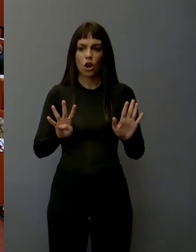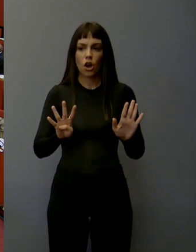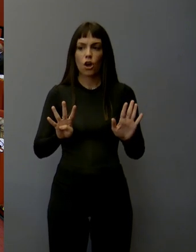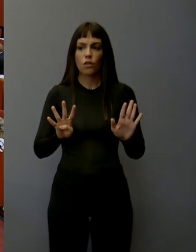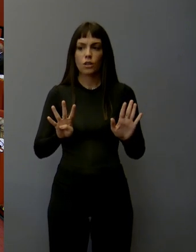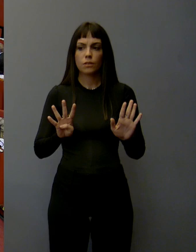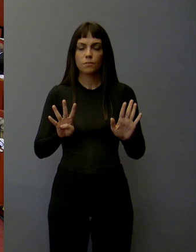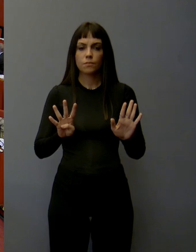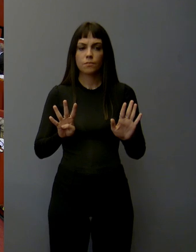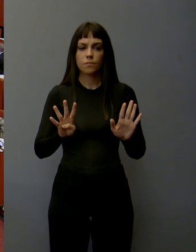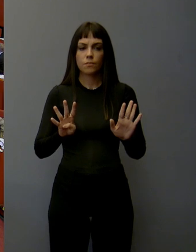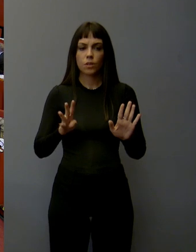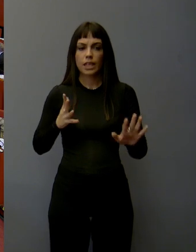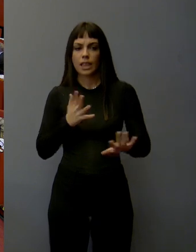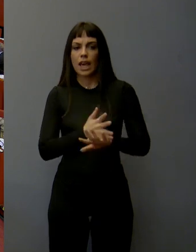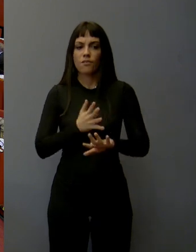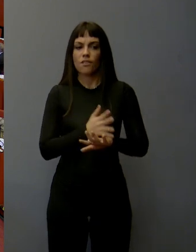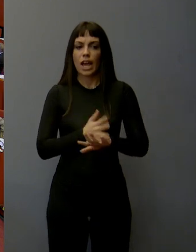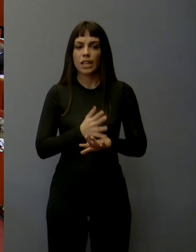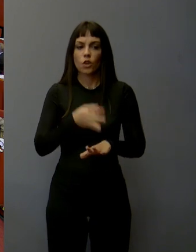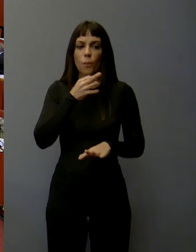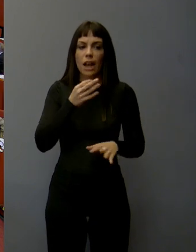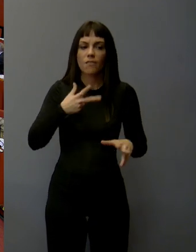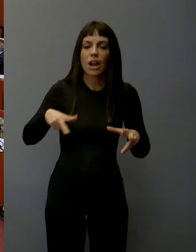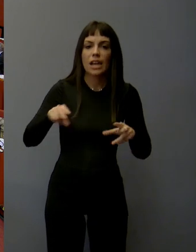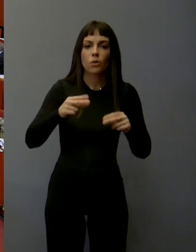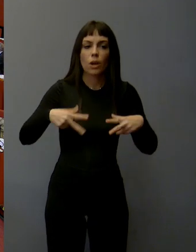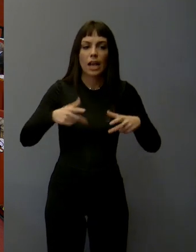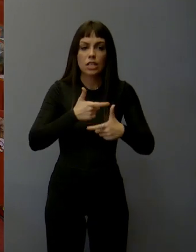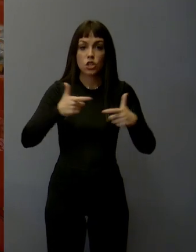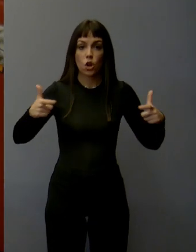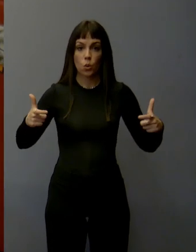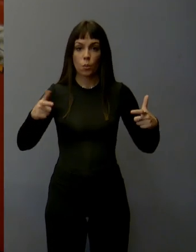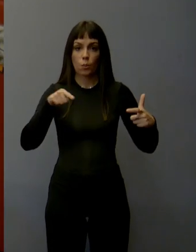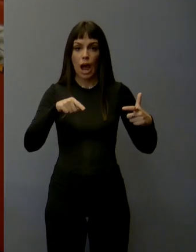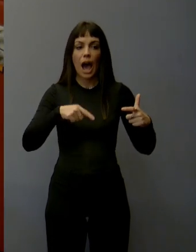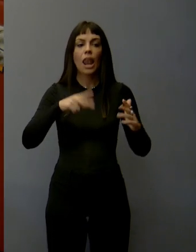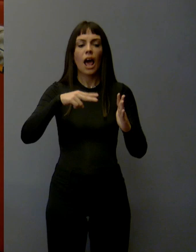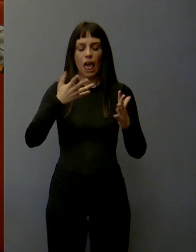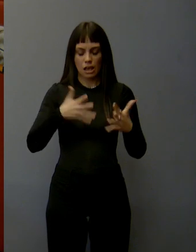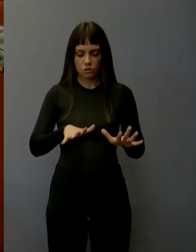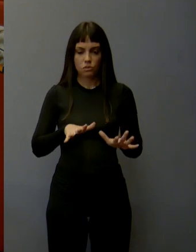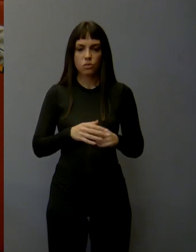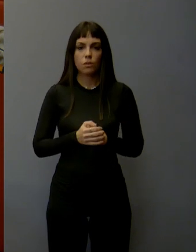intervento di riqualificazione urbana lo diamo per letto